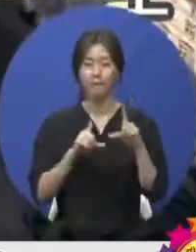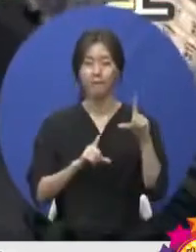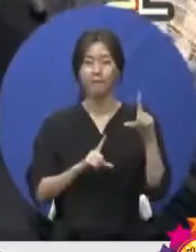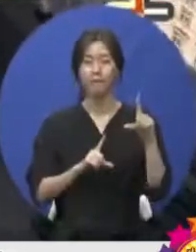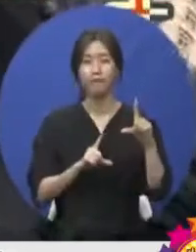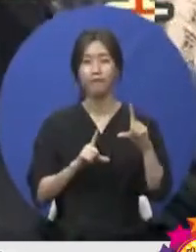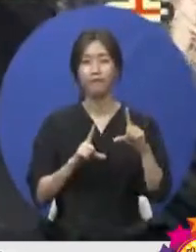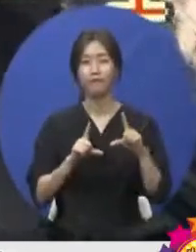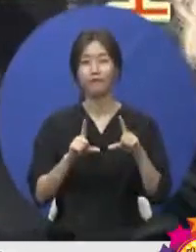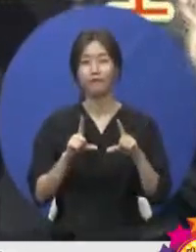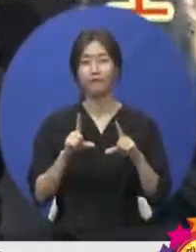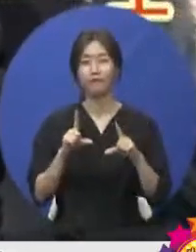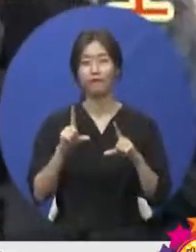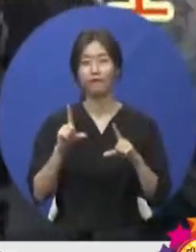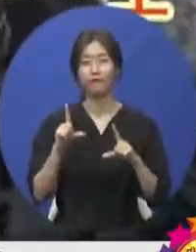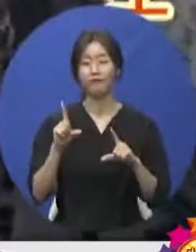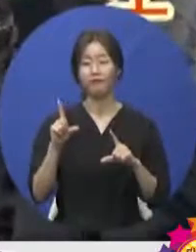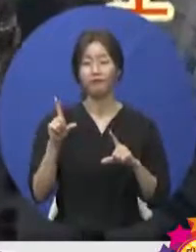없어도